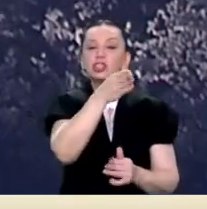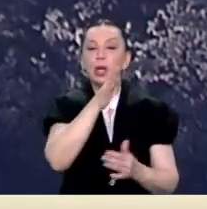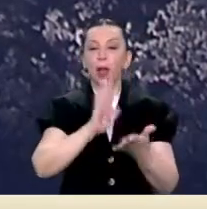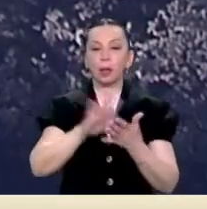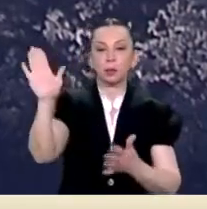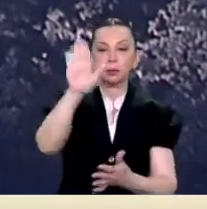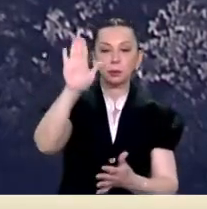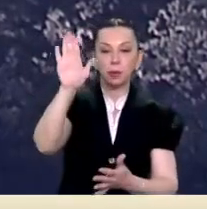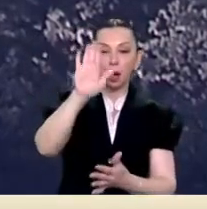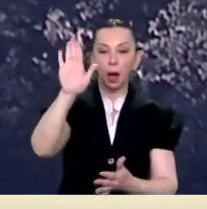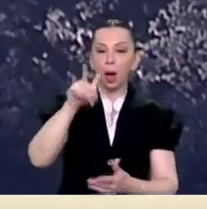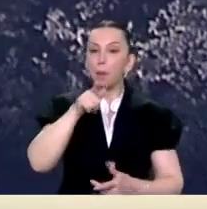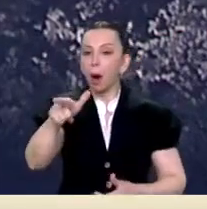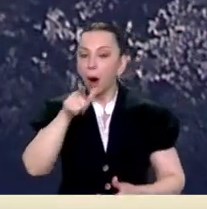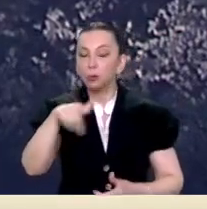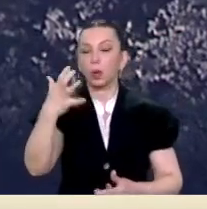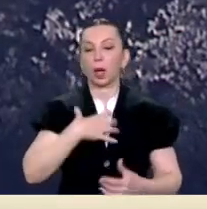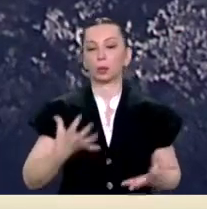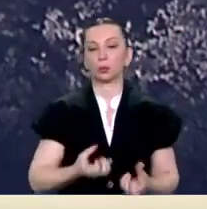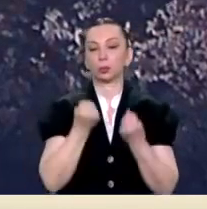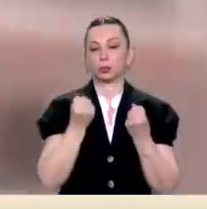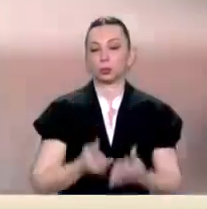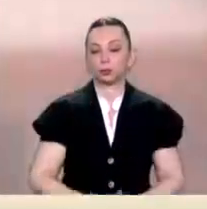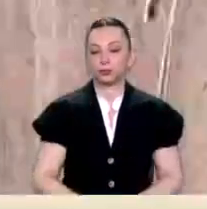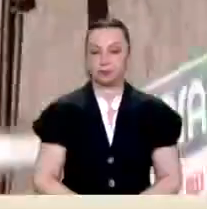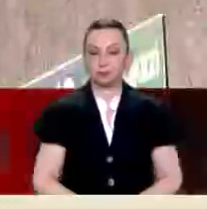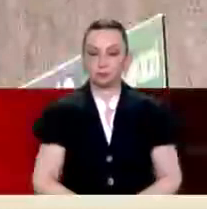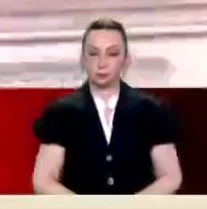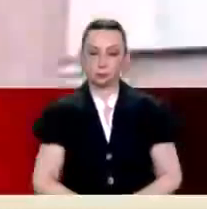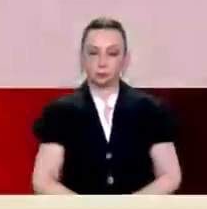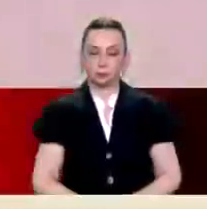el sallayıp camdan seslenince kurtuldu.